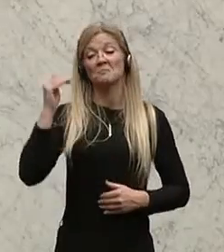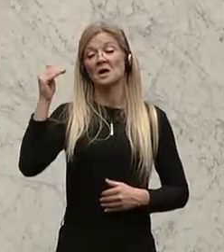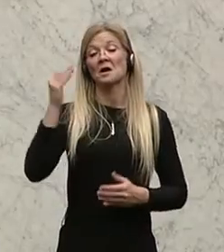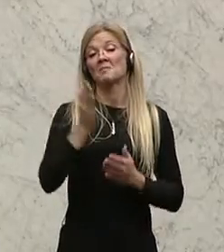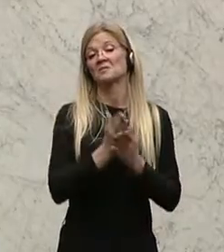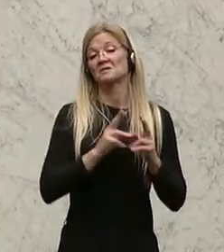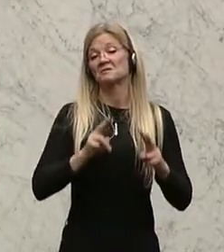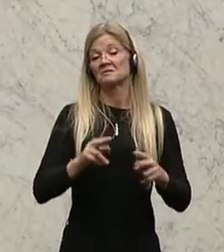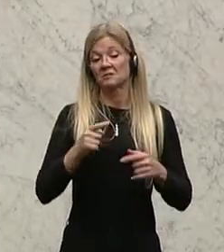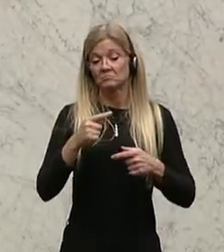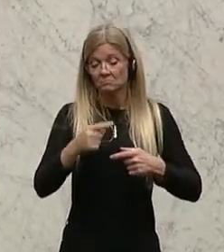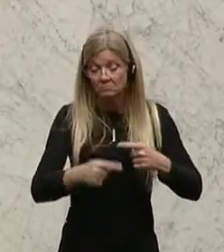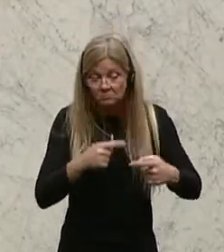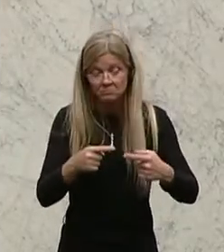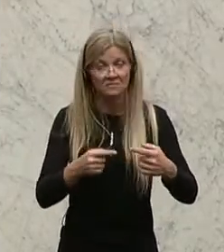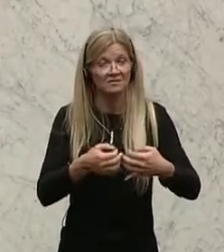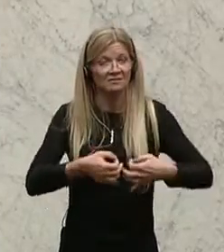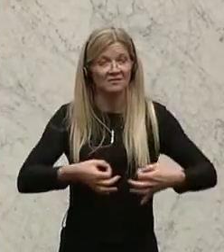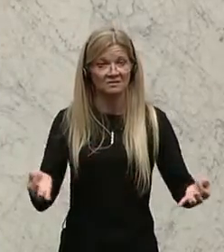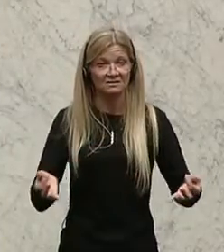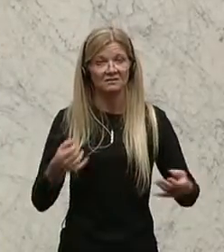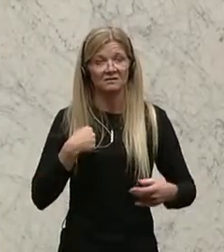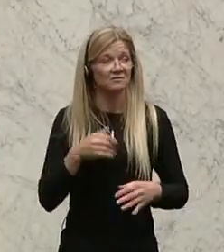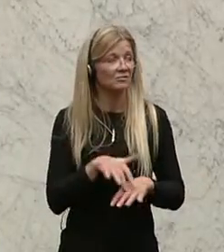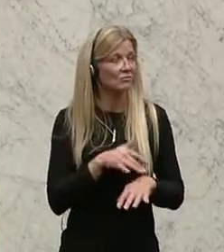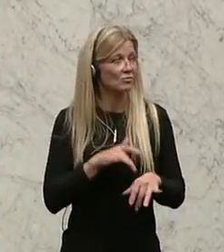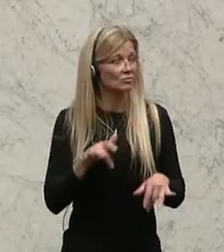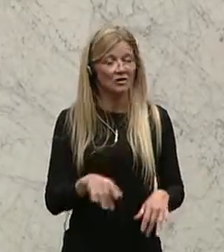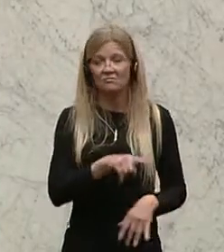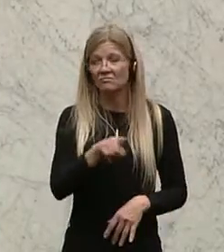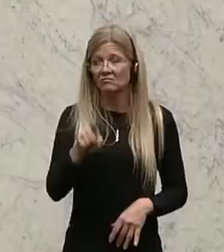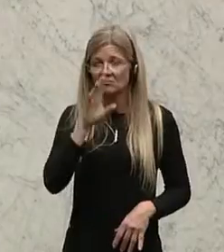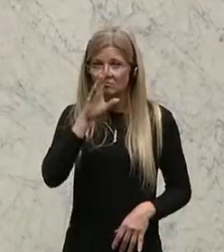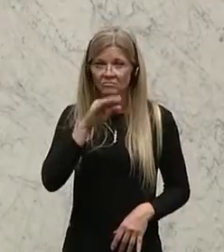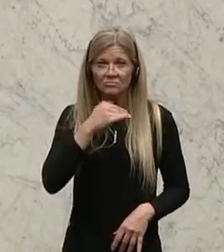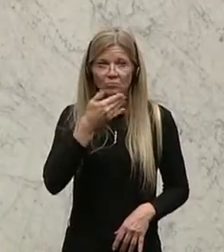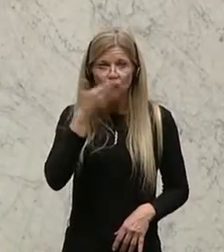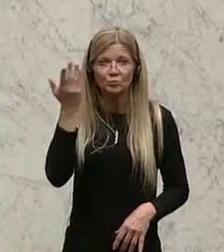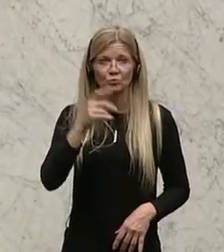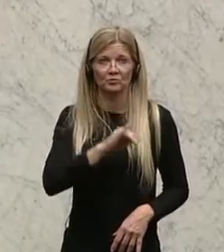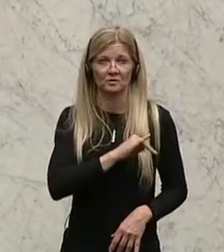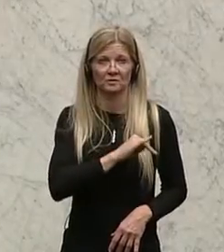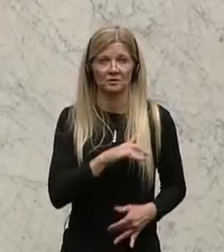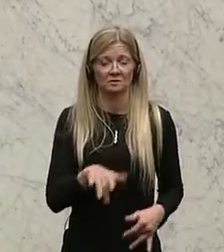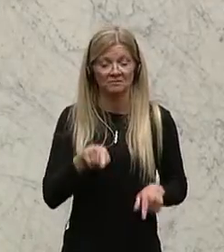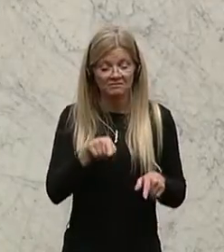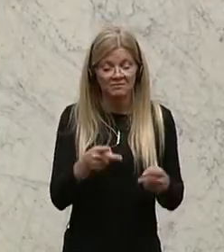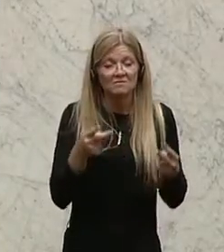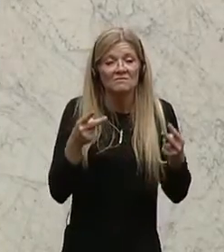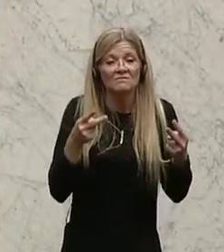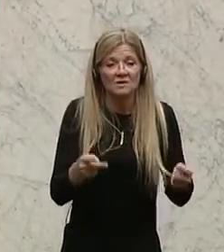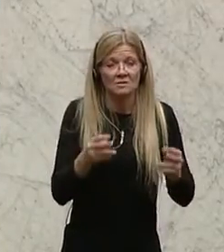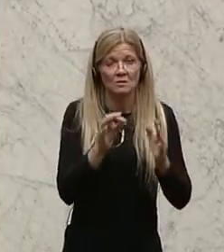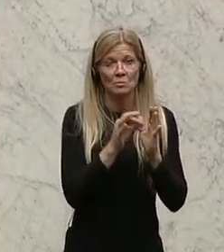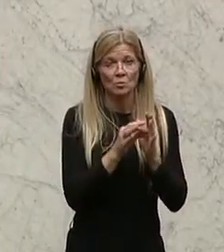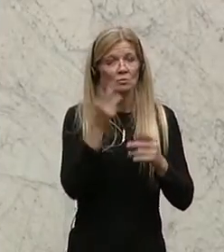das Gefühl, es interessiert Sie einfach nicht. Und das wäre ein wesentlicher Punkt, weil es hier keine vernünftige Steuerungsmöglichkeit